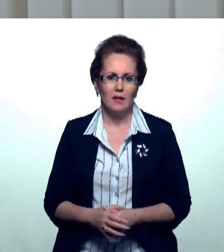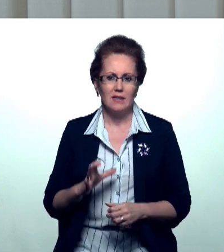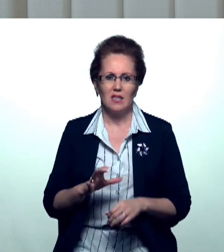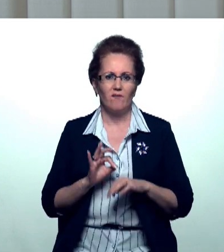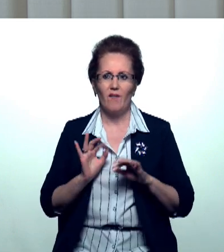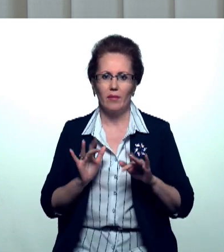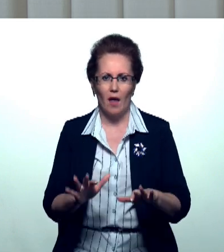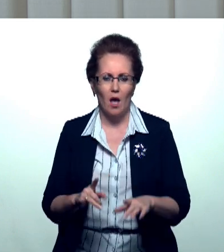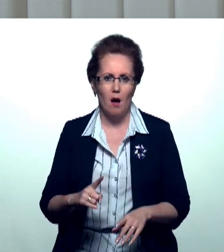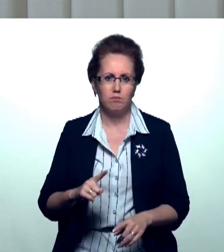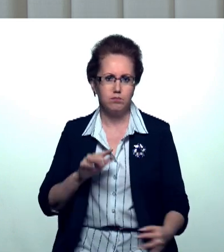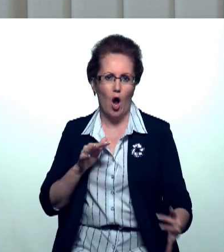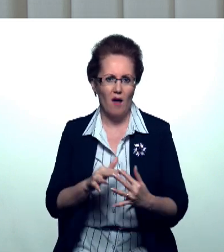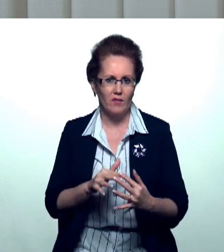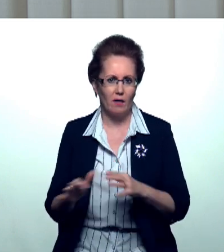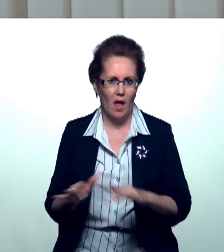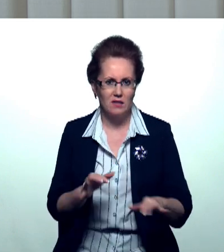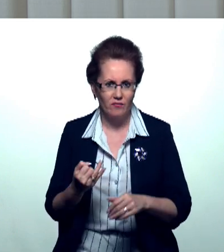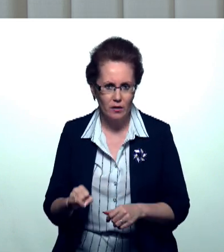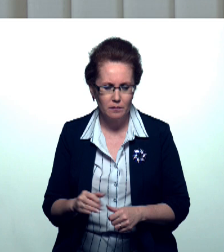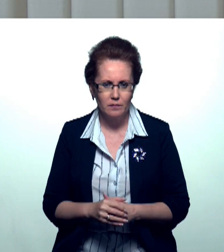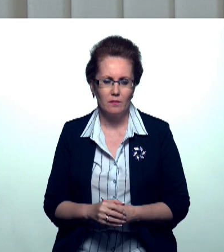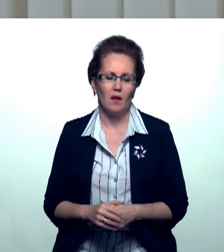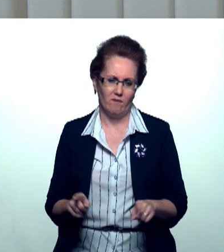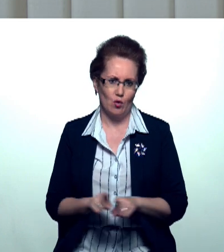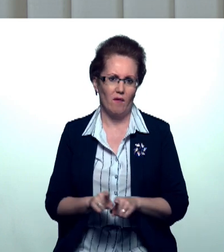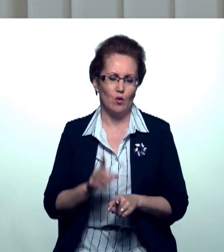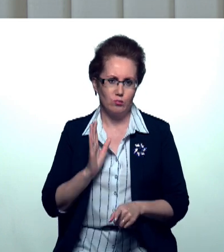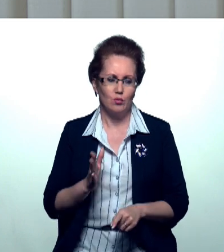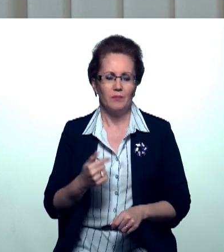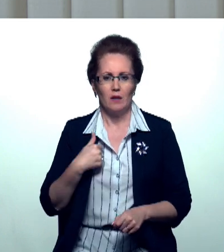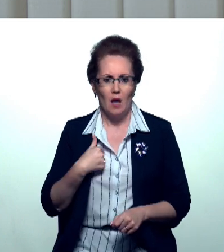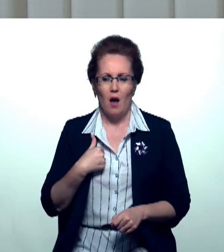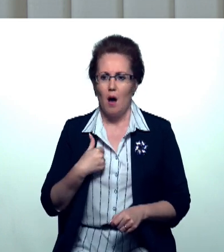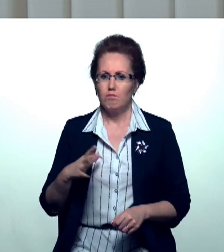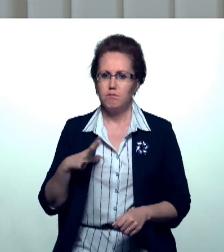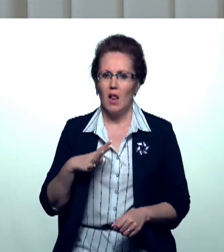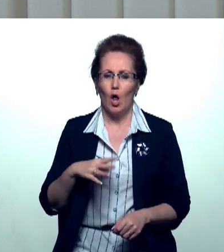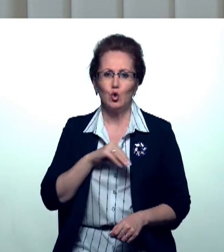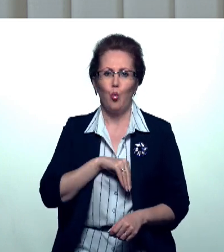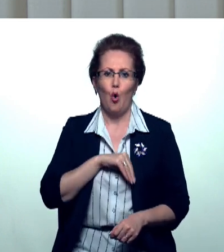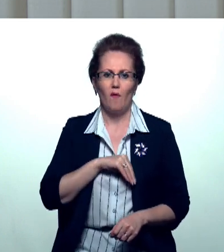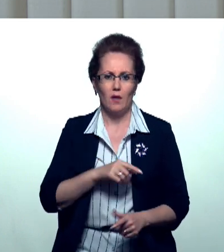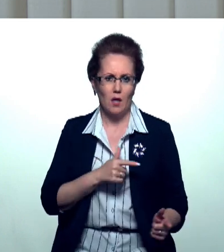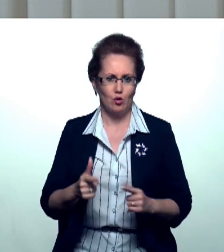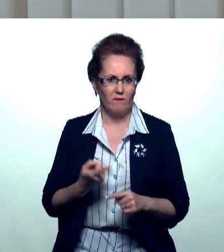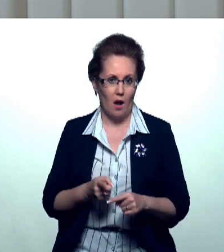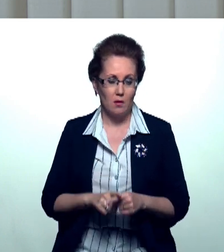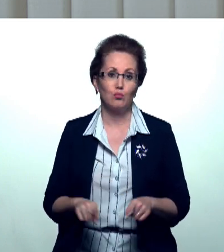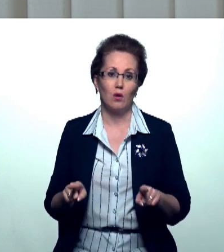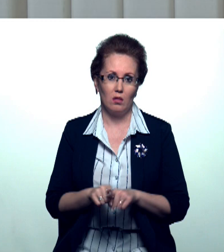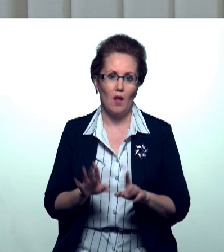ведением боевых действий. Боевые действия без жертв не приходят, то есть все равно будет. То есть я был духовно готов к этому.